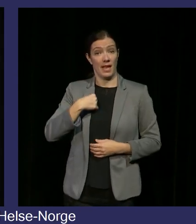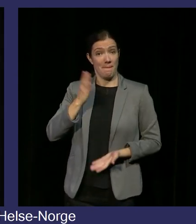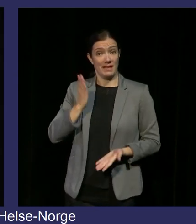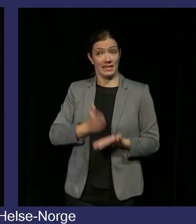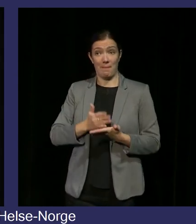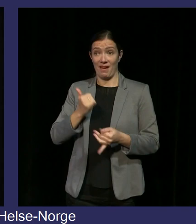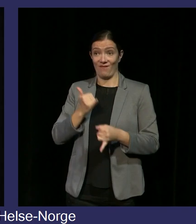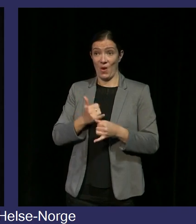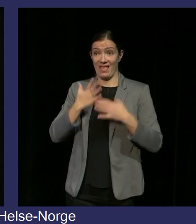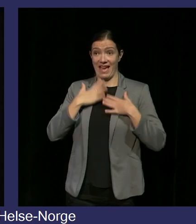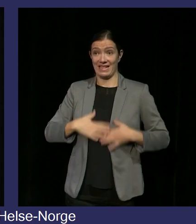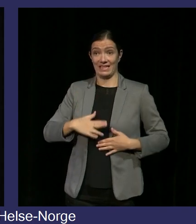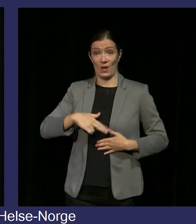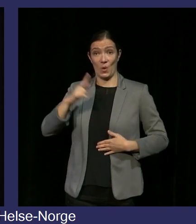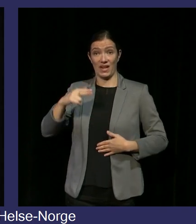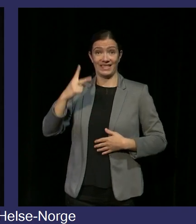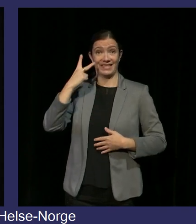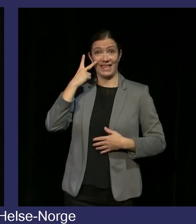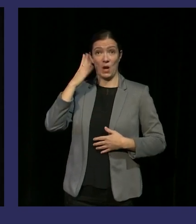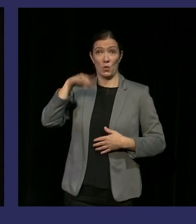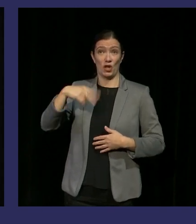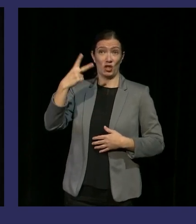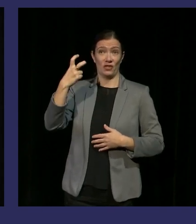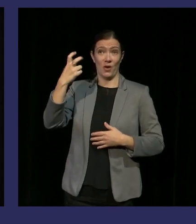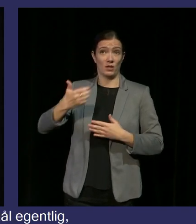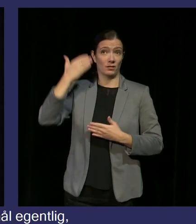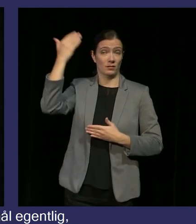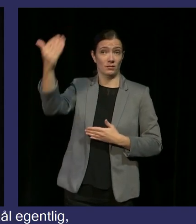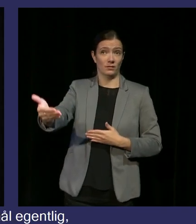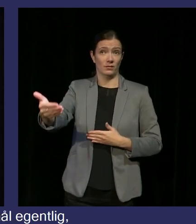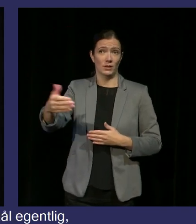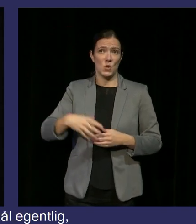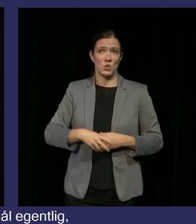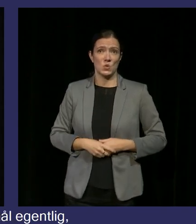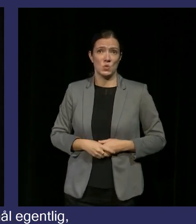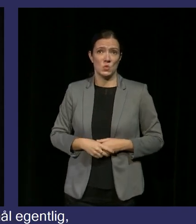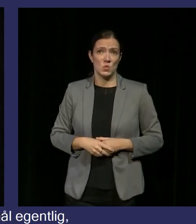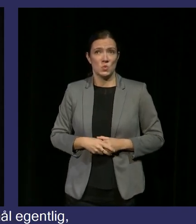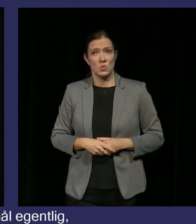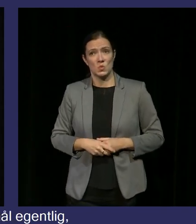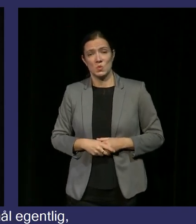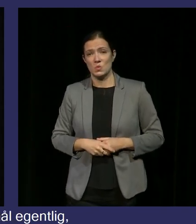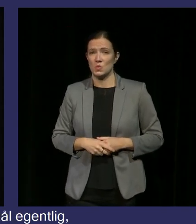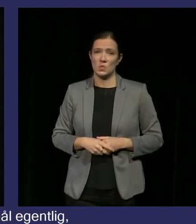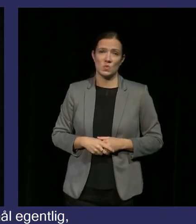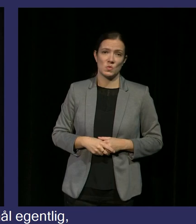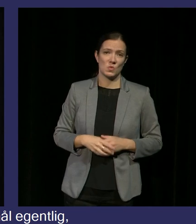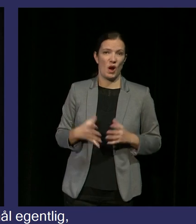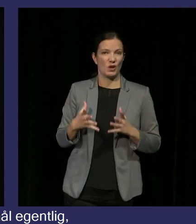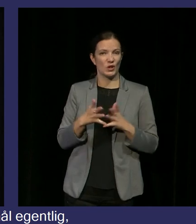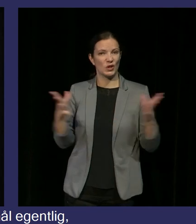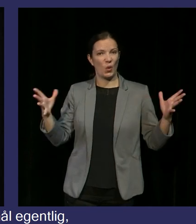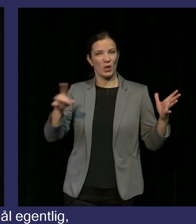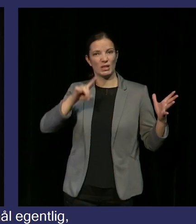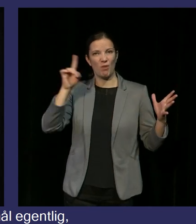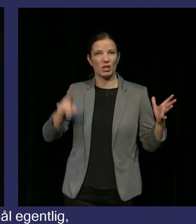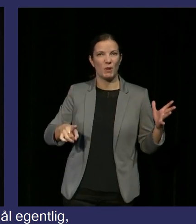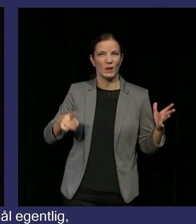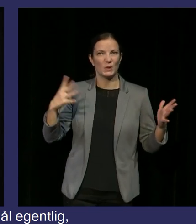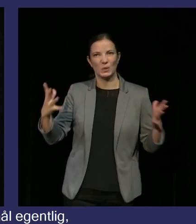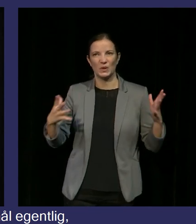hvordan Helse-Norge så ut om 20 år, det et veldig omfattende spørsmål. Det så